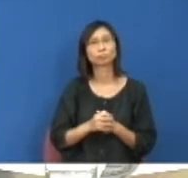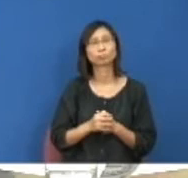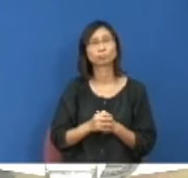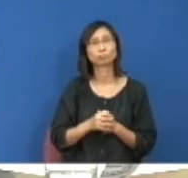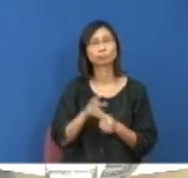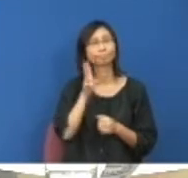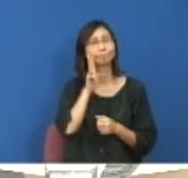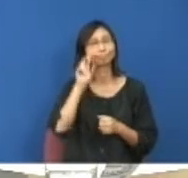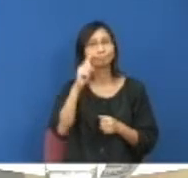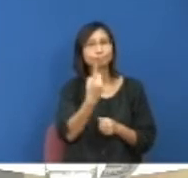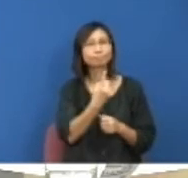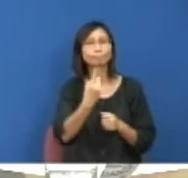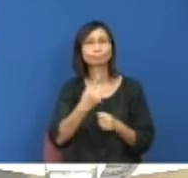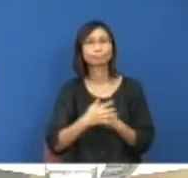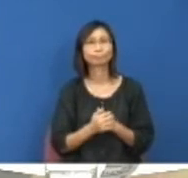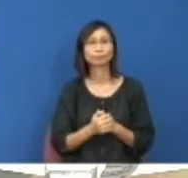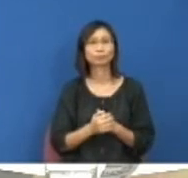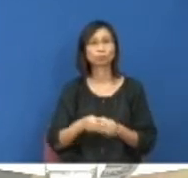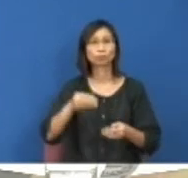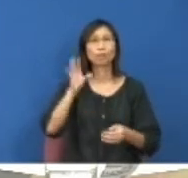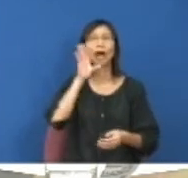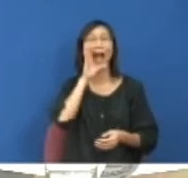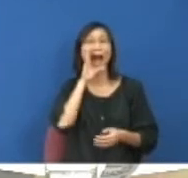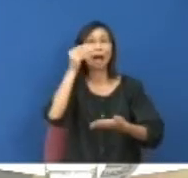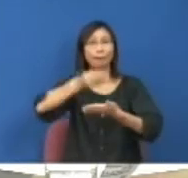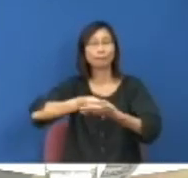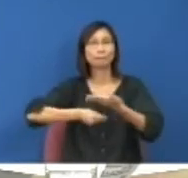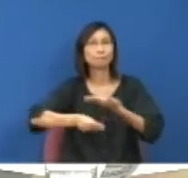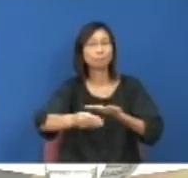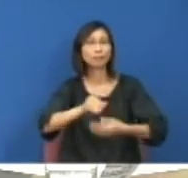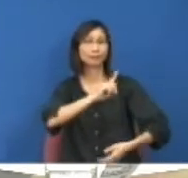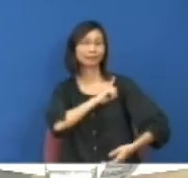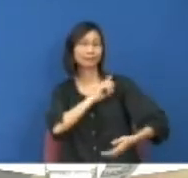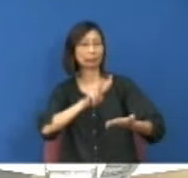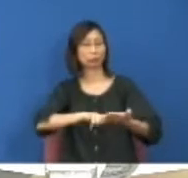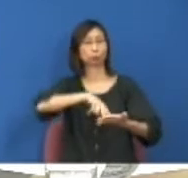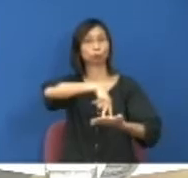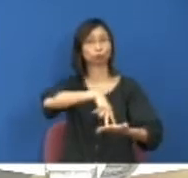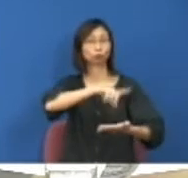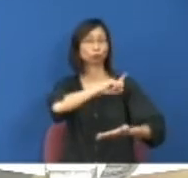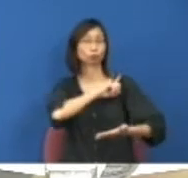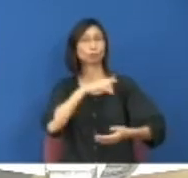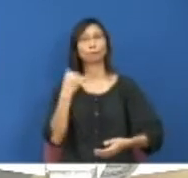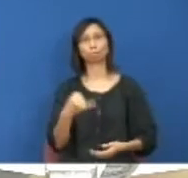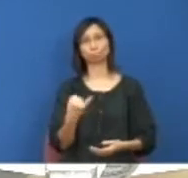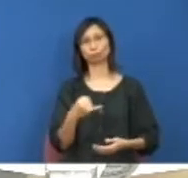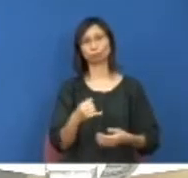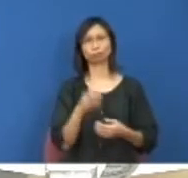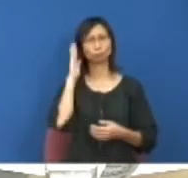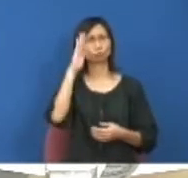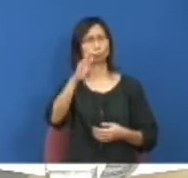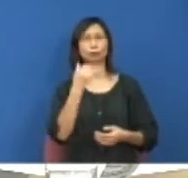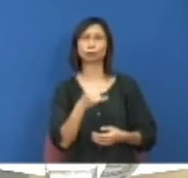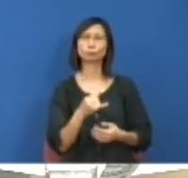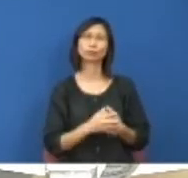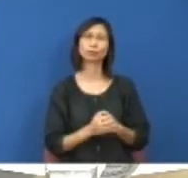舉個例啊，即係一個小販咁樣，佢真係冇乜獨立嘅前途嘅。咁佢你喺邊個制，你喺邊個嘅